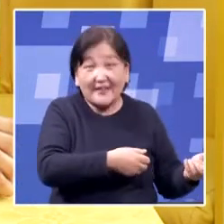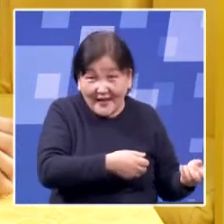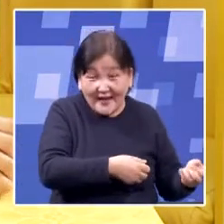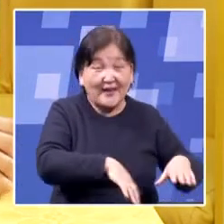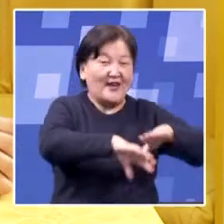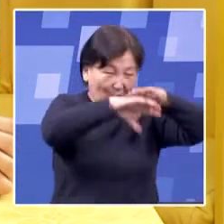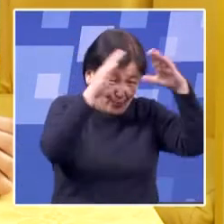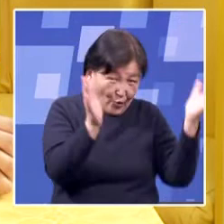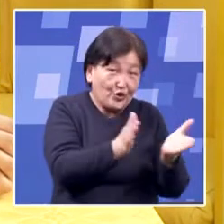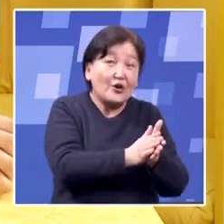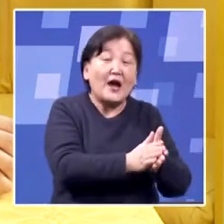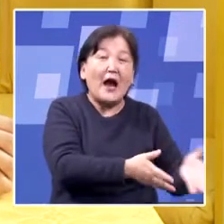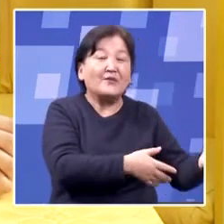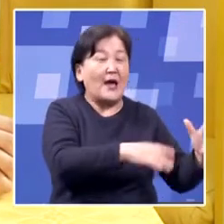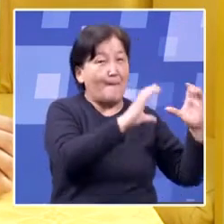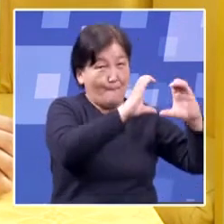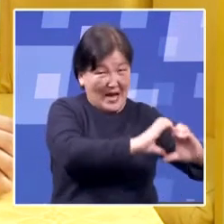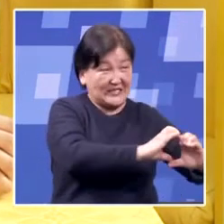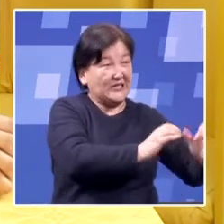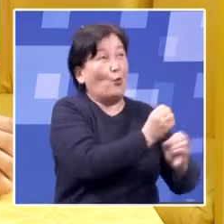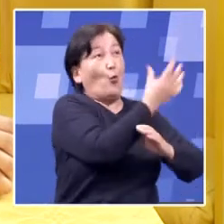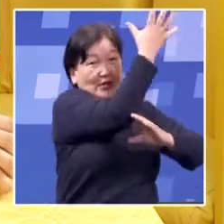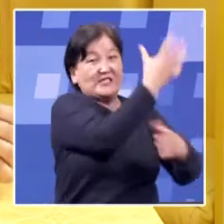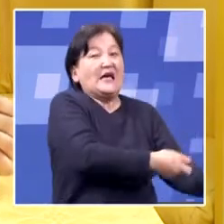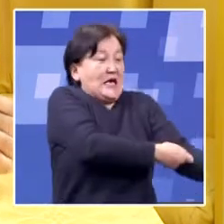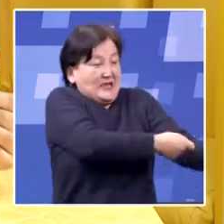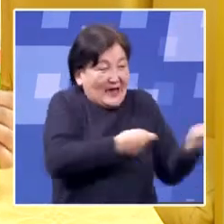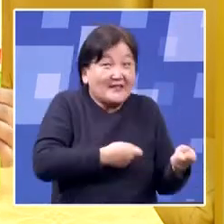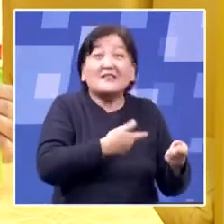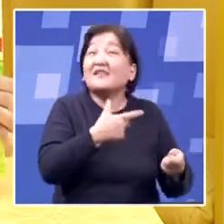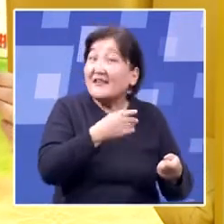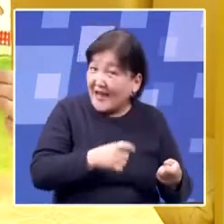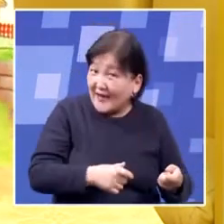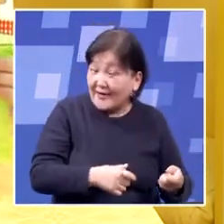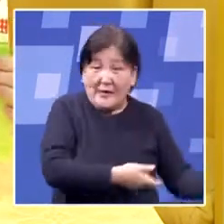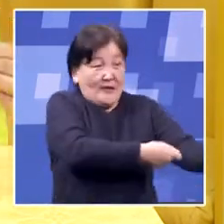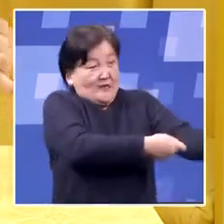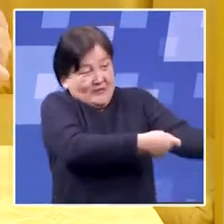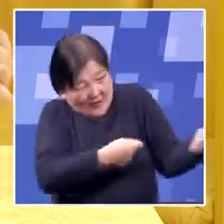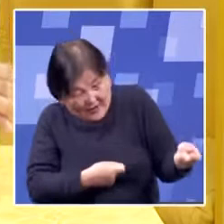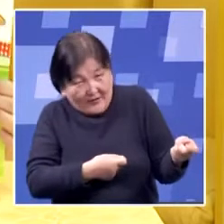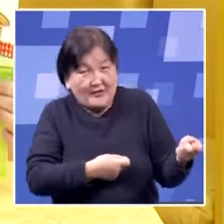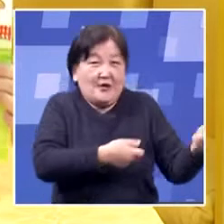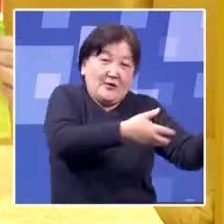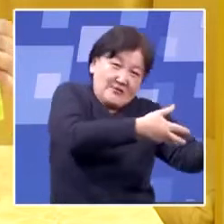манжингаасан барайд бүгдээрээ хамт манжингаа татаж гин. За хамтдаа дуулаараа хүүхдүүдээ.